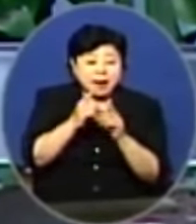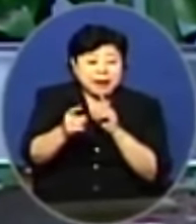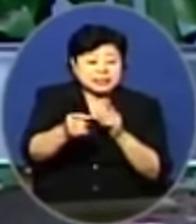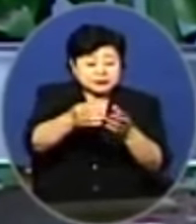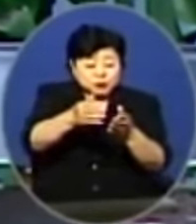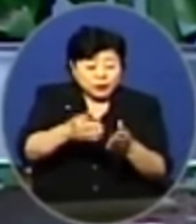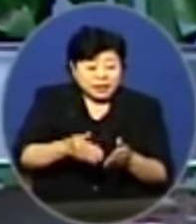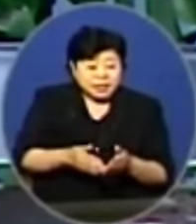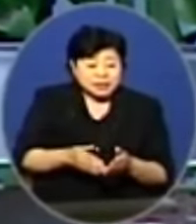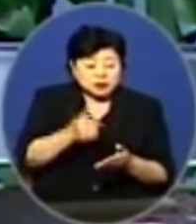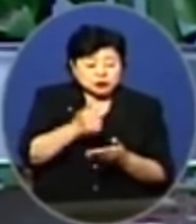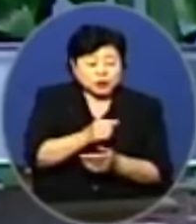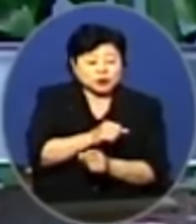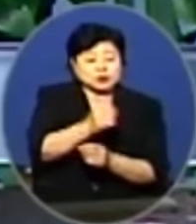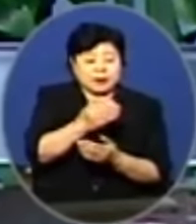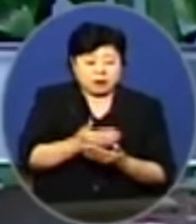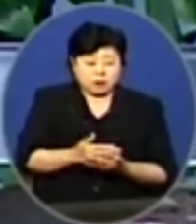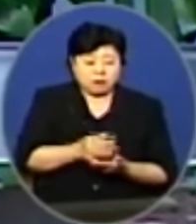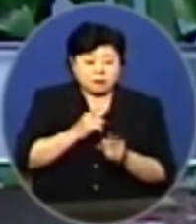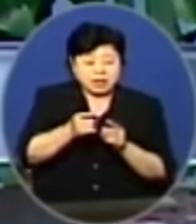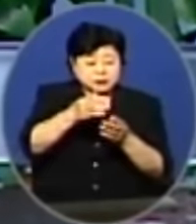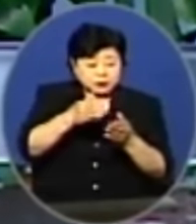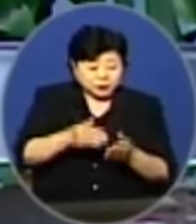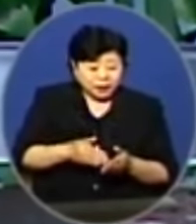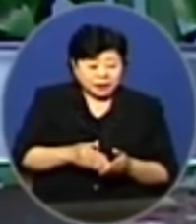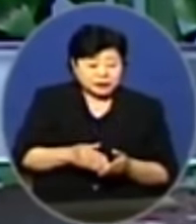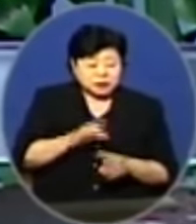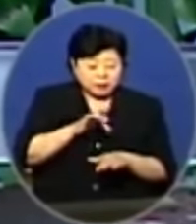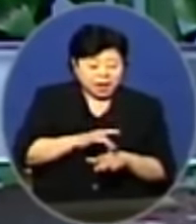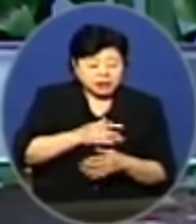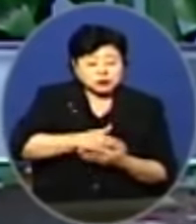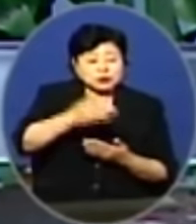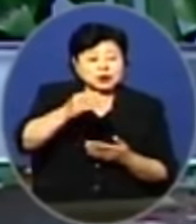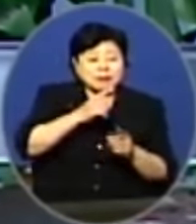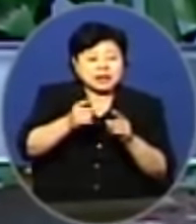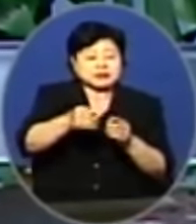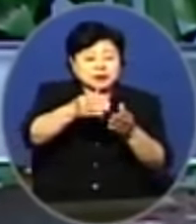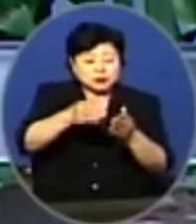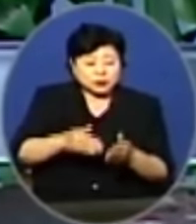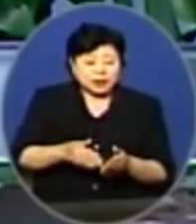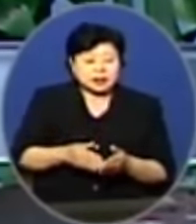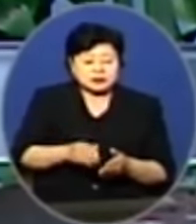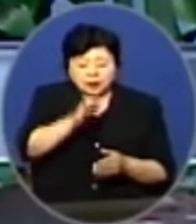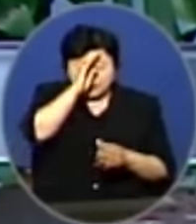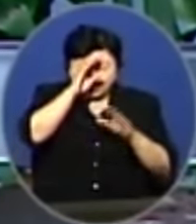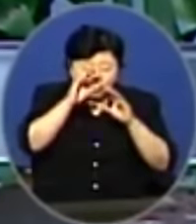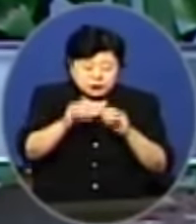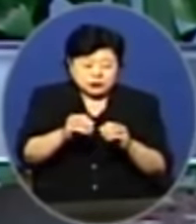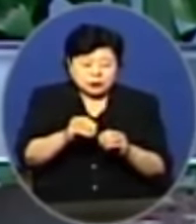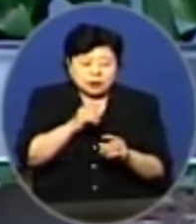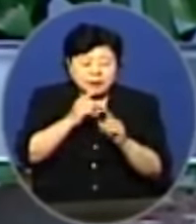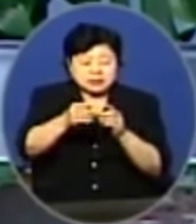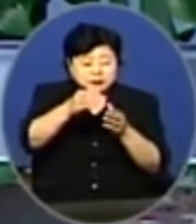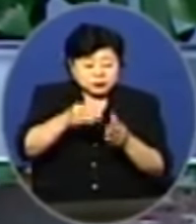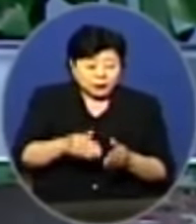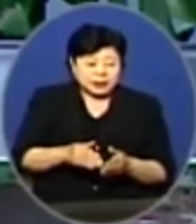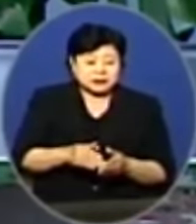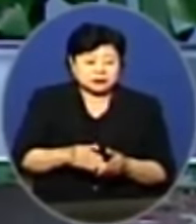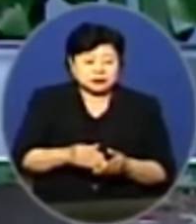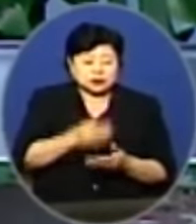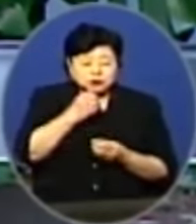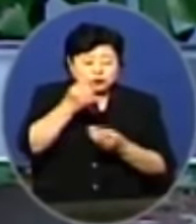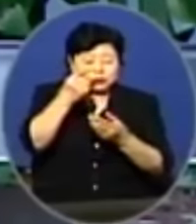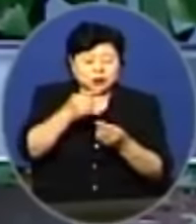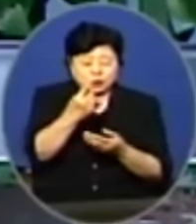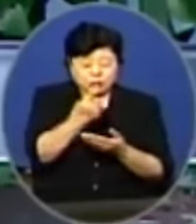말씀을 통해서 죄가 용서받고, 말씀을 통해서 마귀가 쫓겨나고, 말씀을 통해서 병이 낫고, 말씀을 통해서